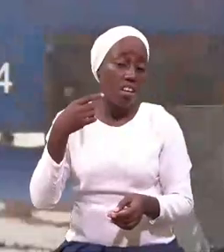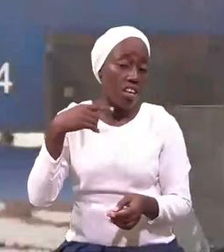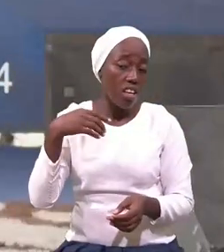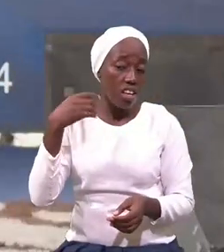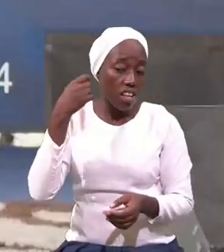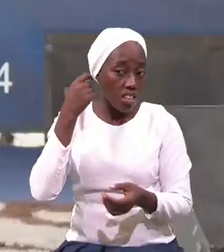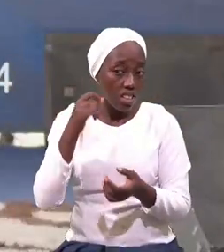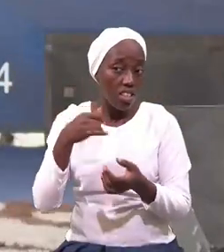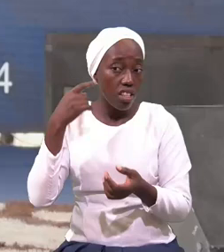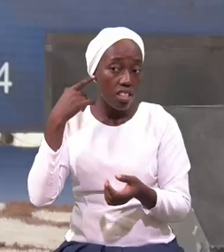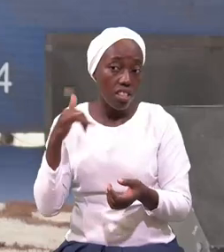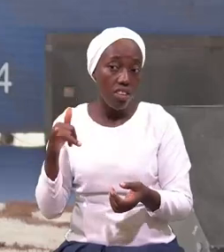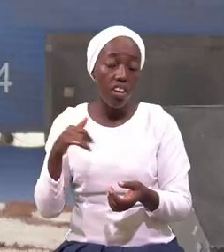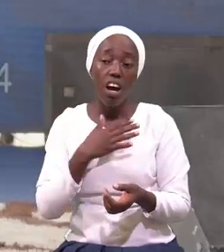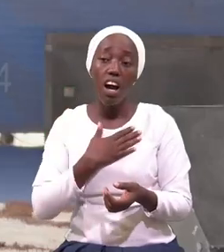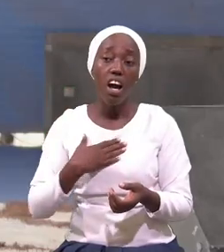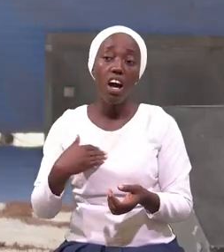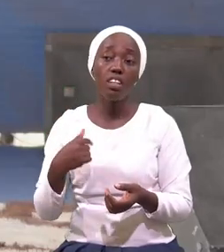Et tu dis, je n'ai ni or ni argent.